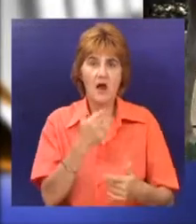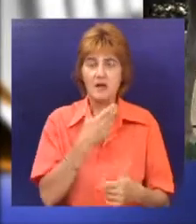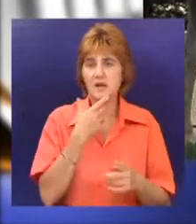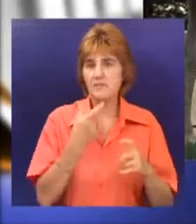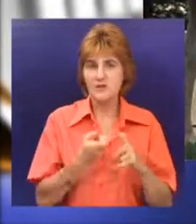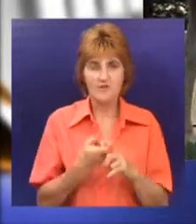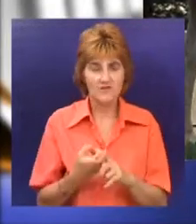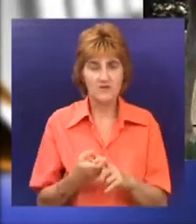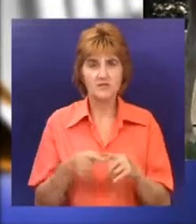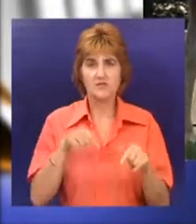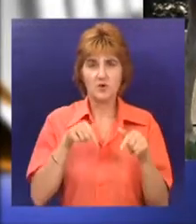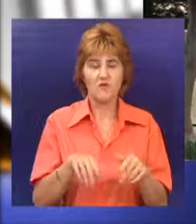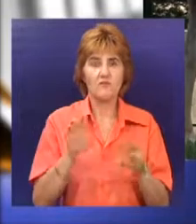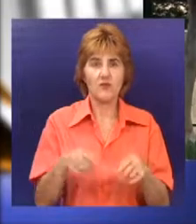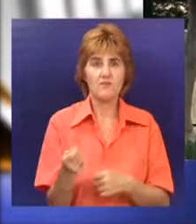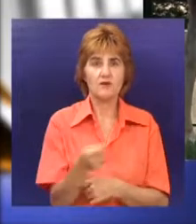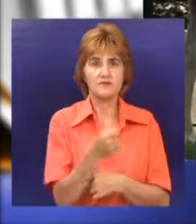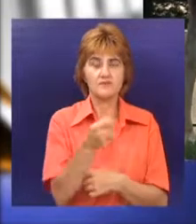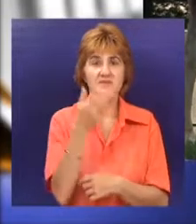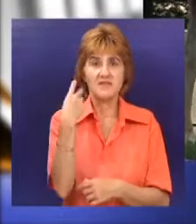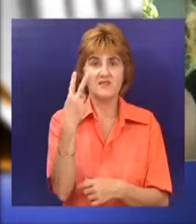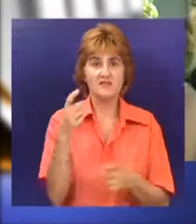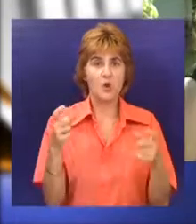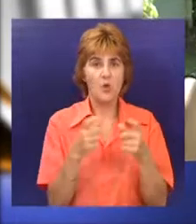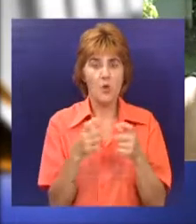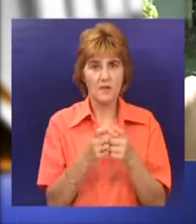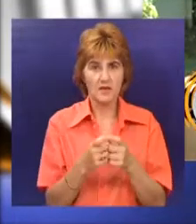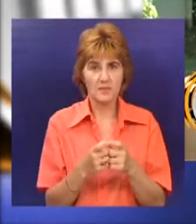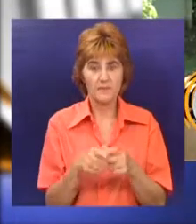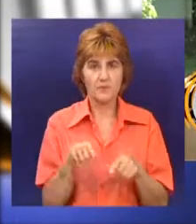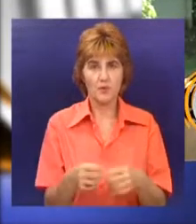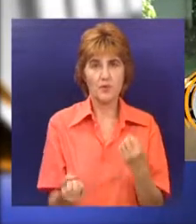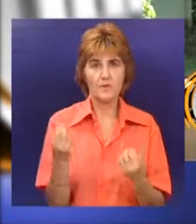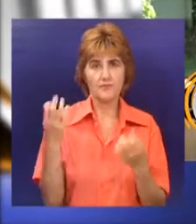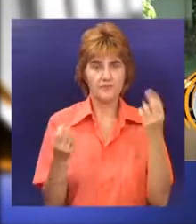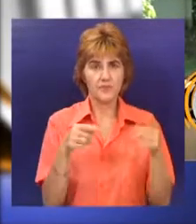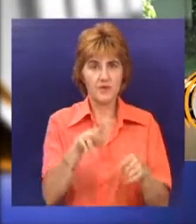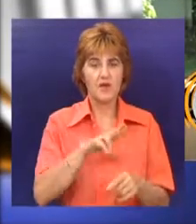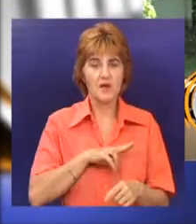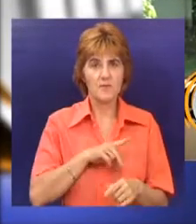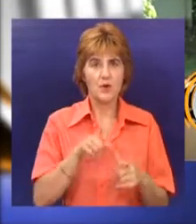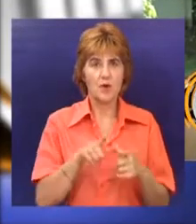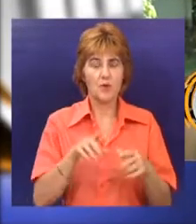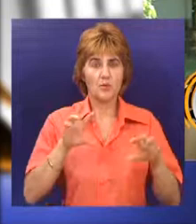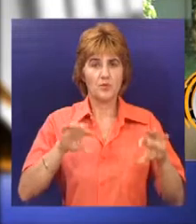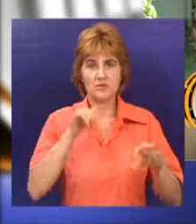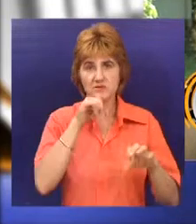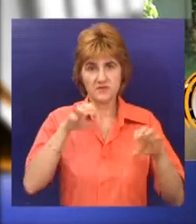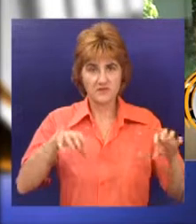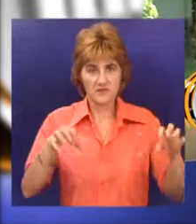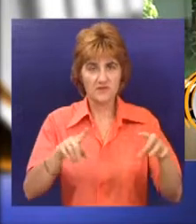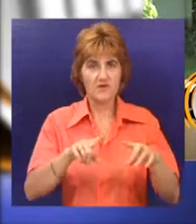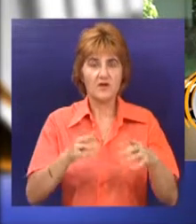obzira na to vrt zaliva sa 20 prskalica. Osim ovih prskalica u vrtu, stavili smo određene prskalice u volijere koje